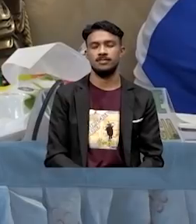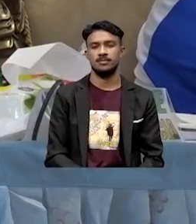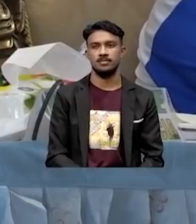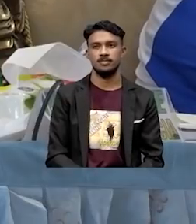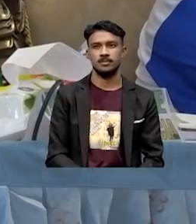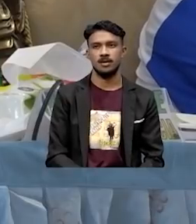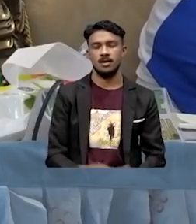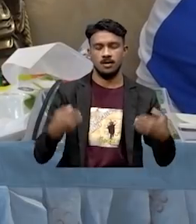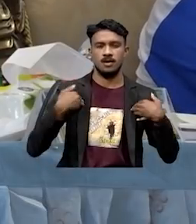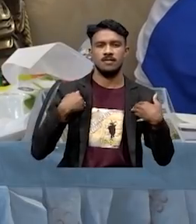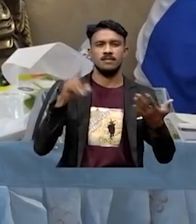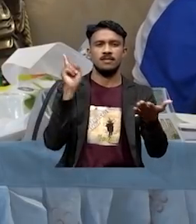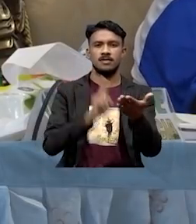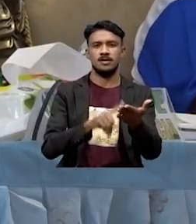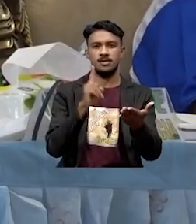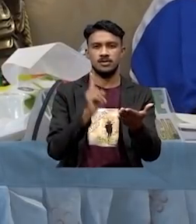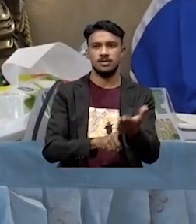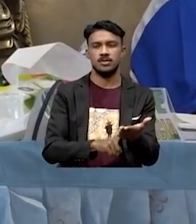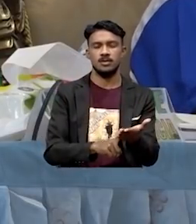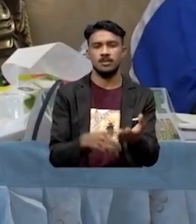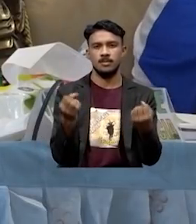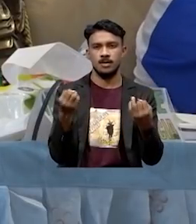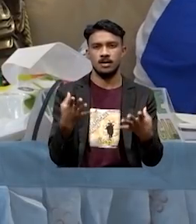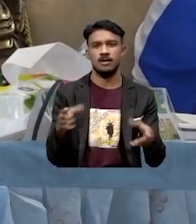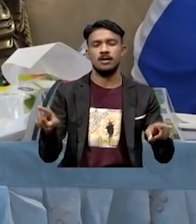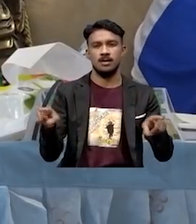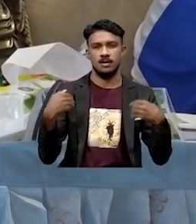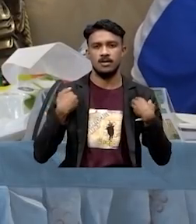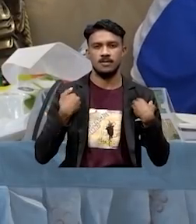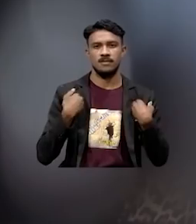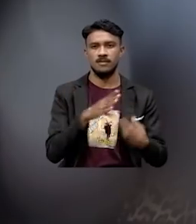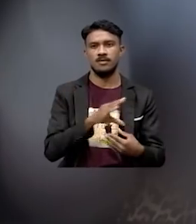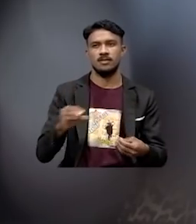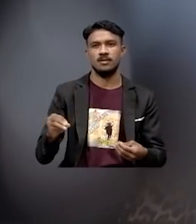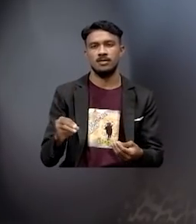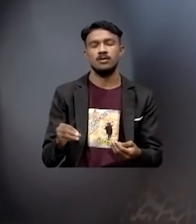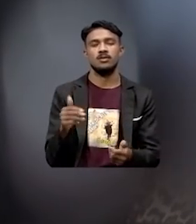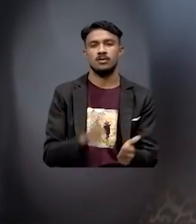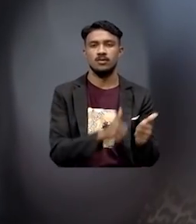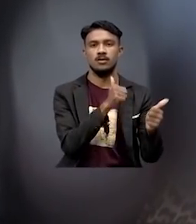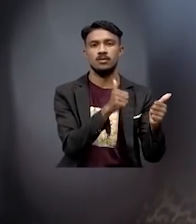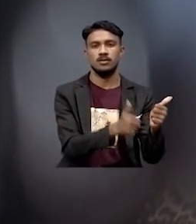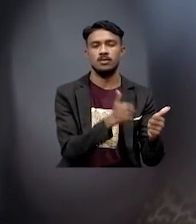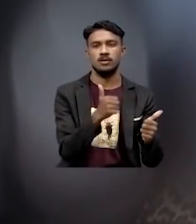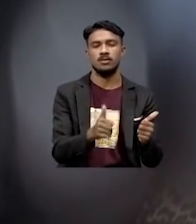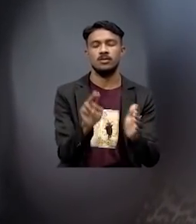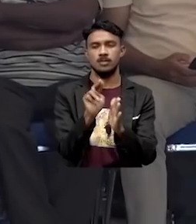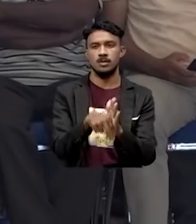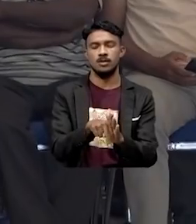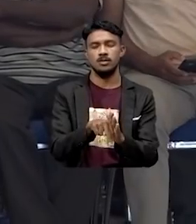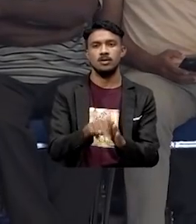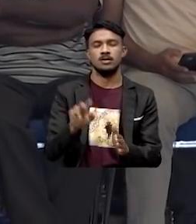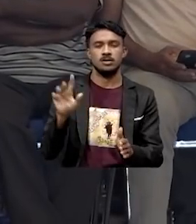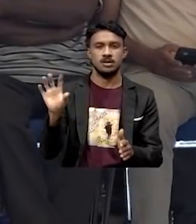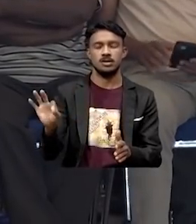ia diskusam kun ba kriterius na nemos ia pertimu na tui demokrasia ina tala pamaran na lei ina